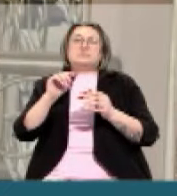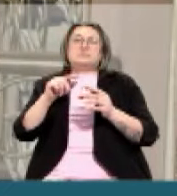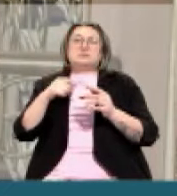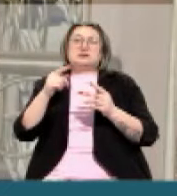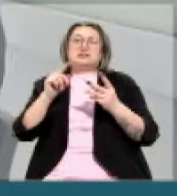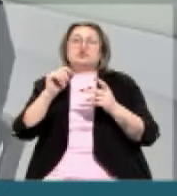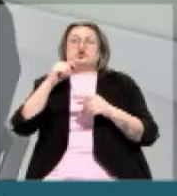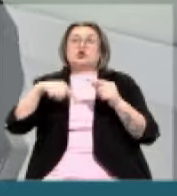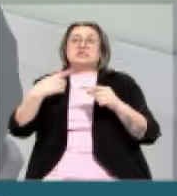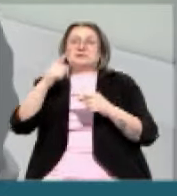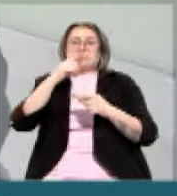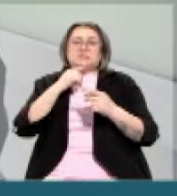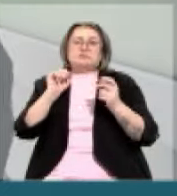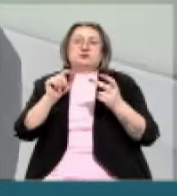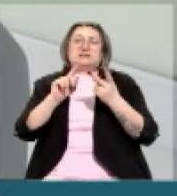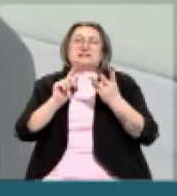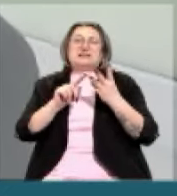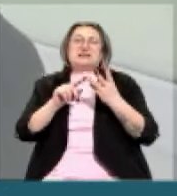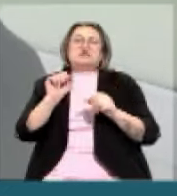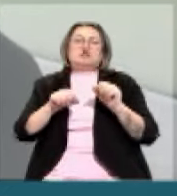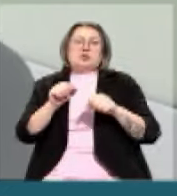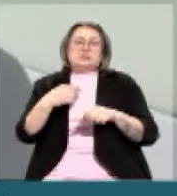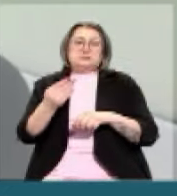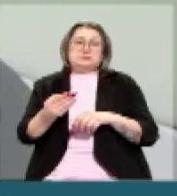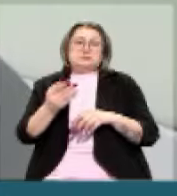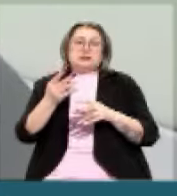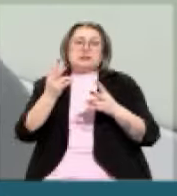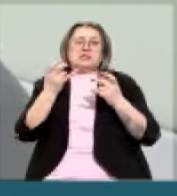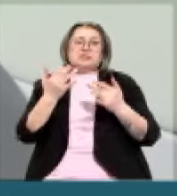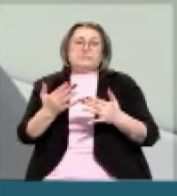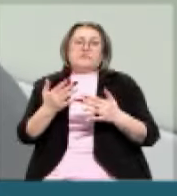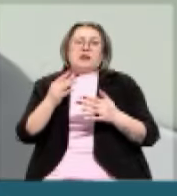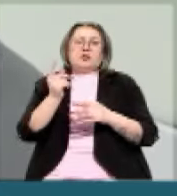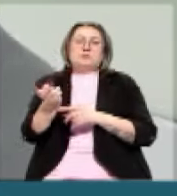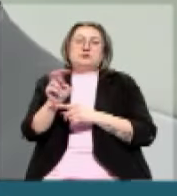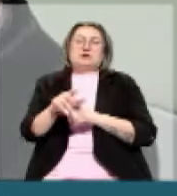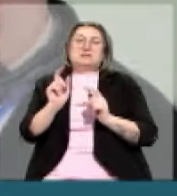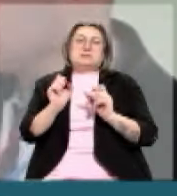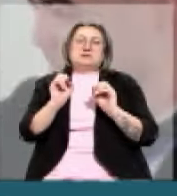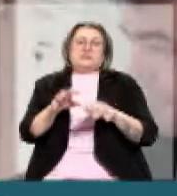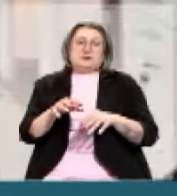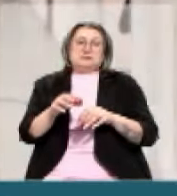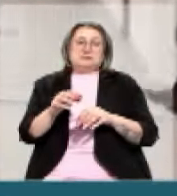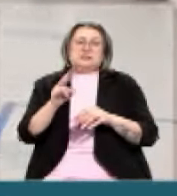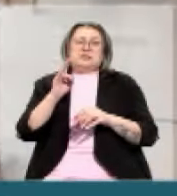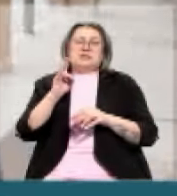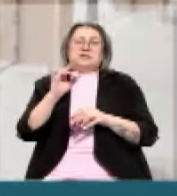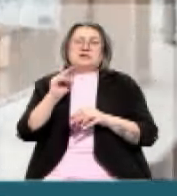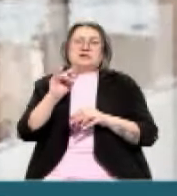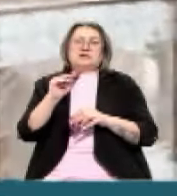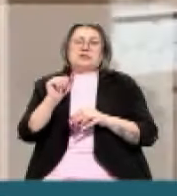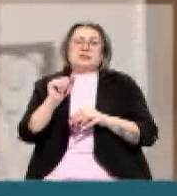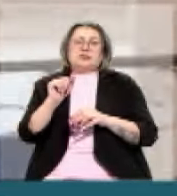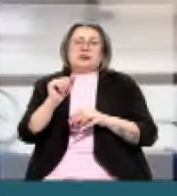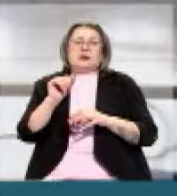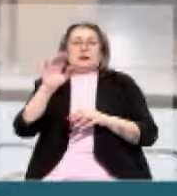еді. Күрделенген талаптарға қарамастан емтихан тапсыруға келгендердің бірі Никита Заяц. 18 жасқа толған бозбала жүргізуші